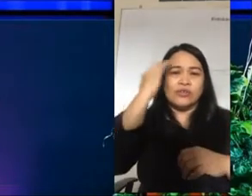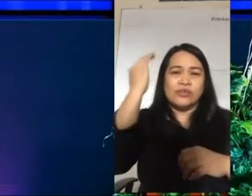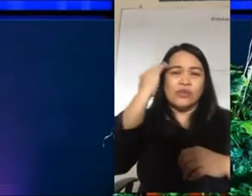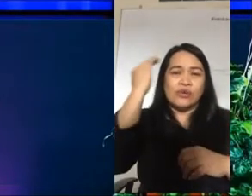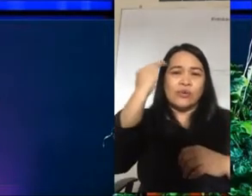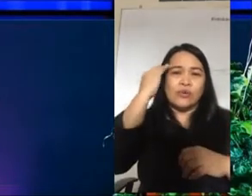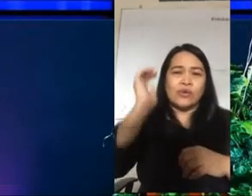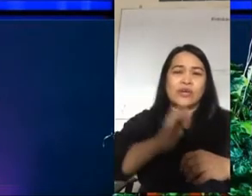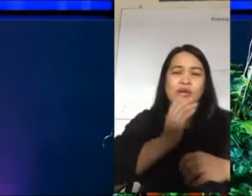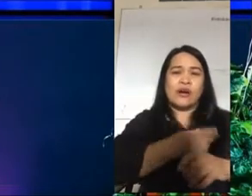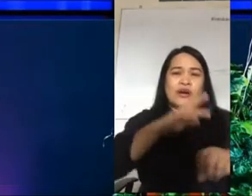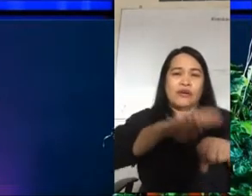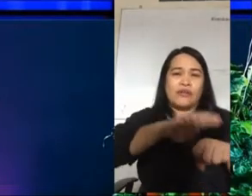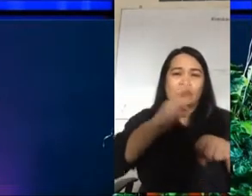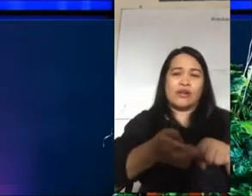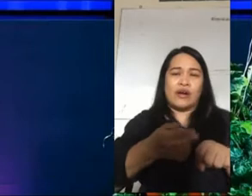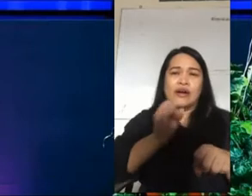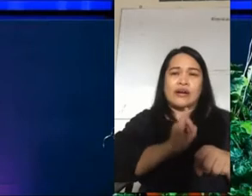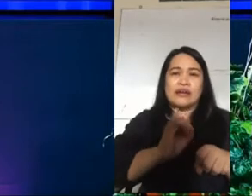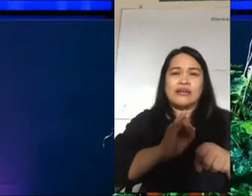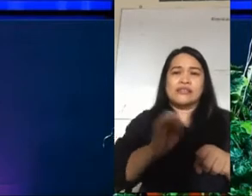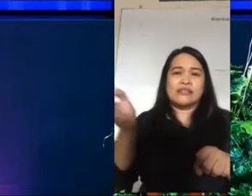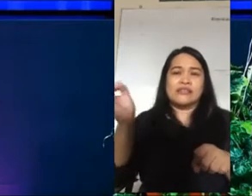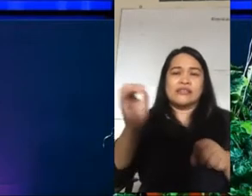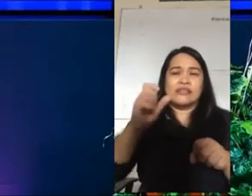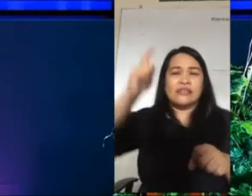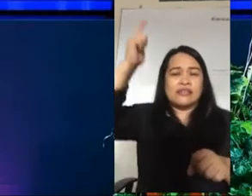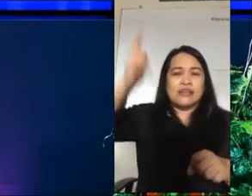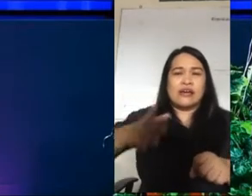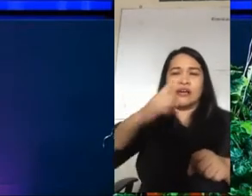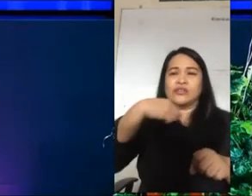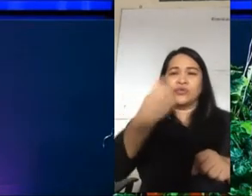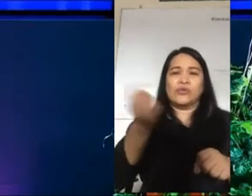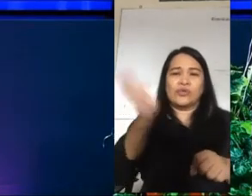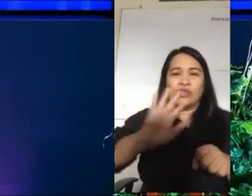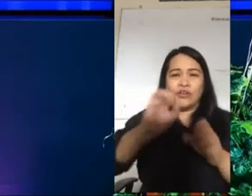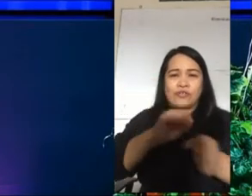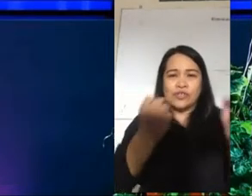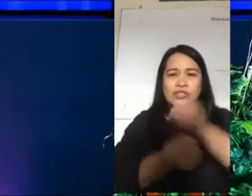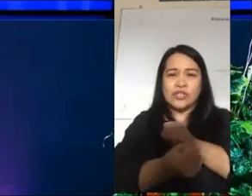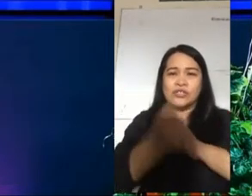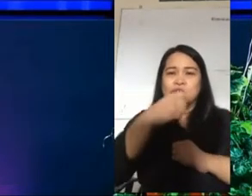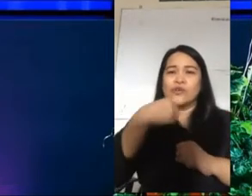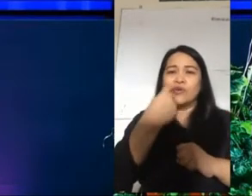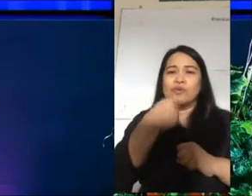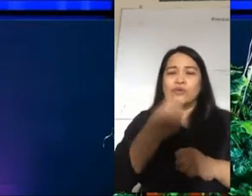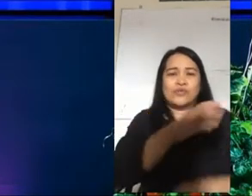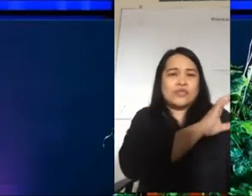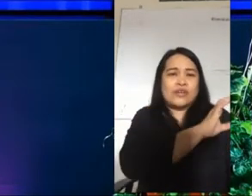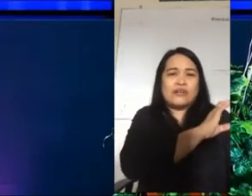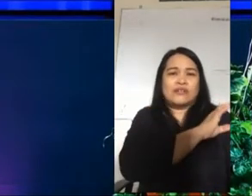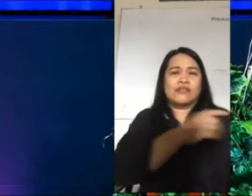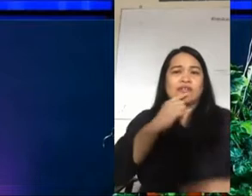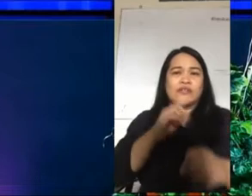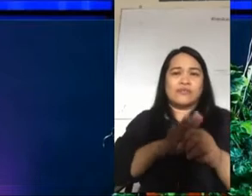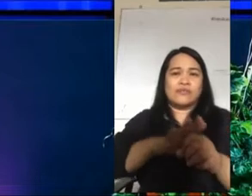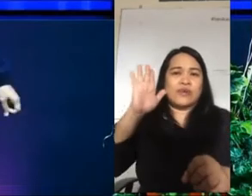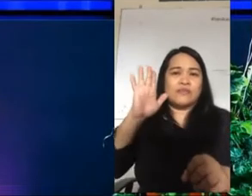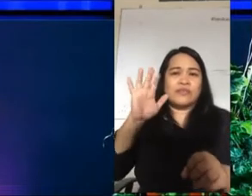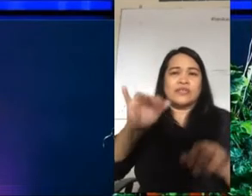our unchanging God, whose character and promises remain fixed